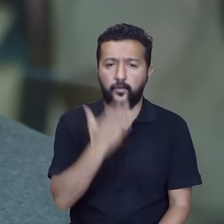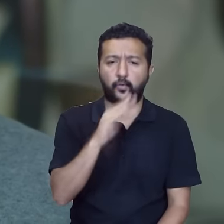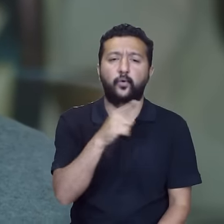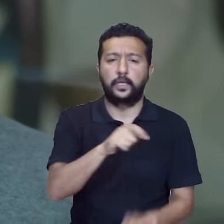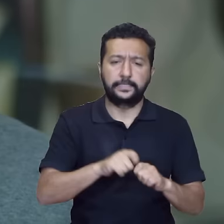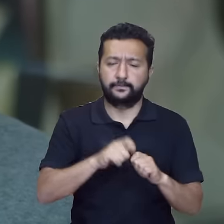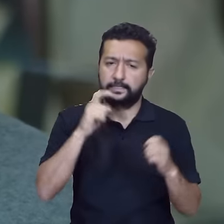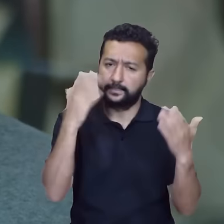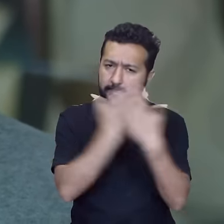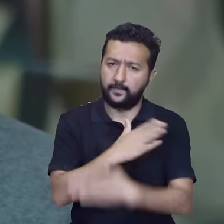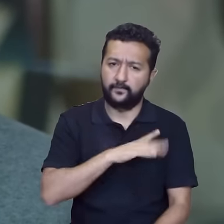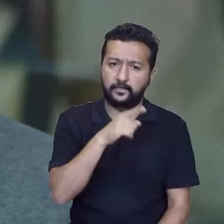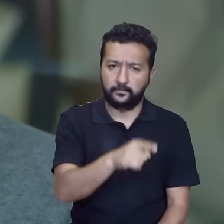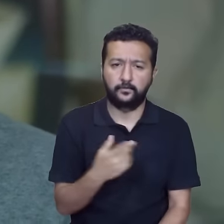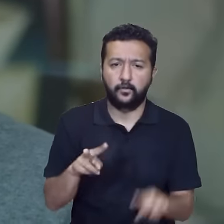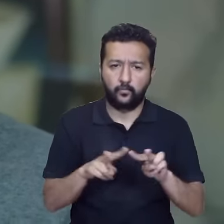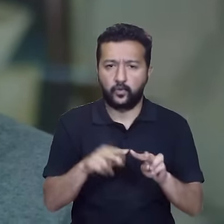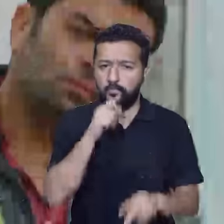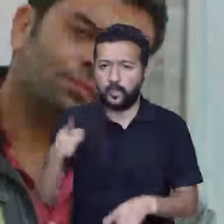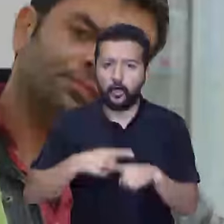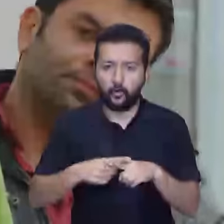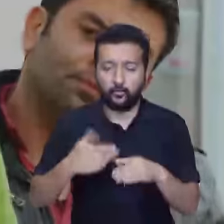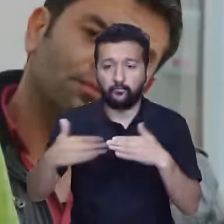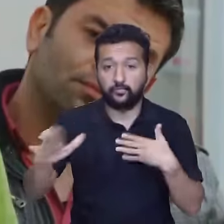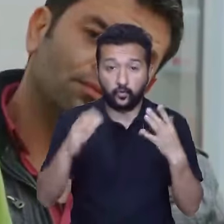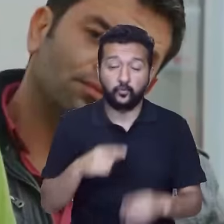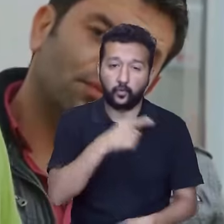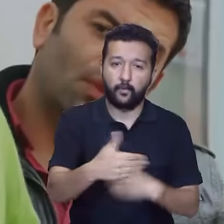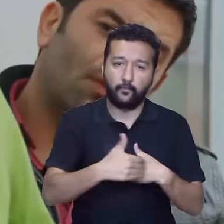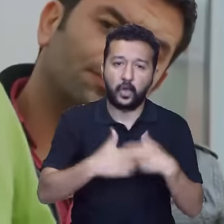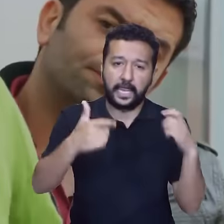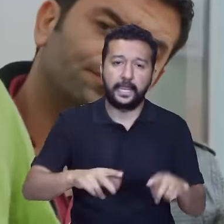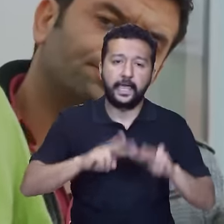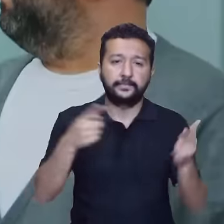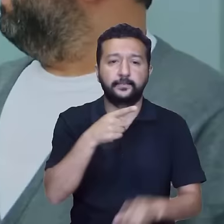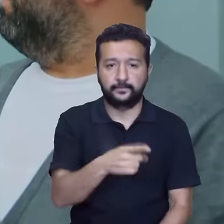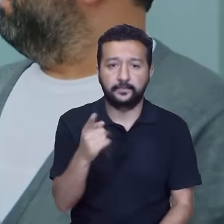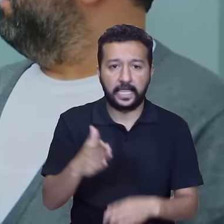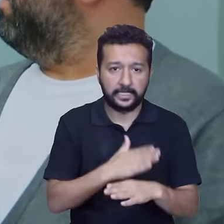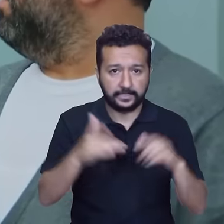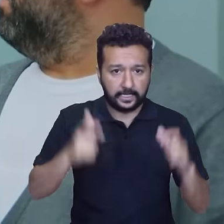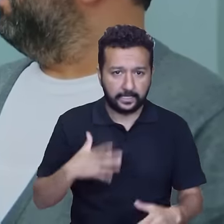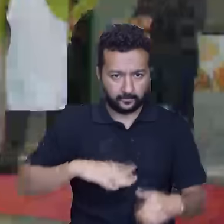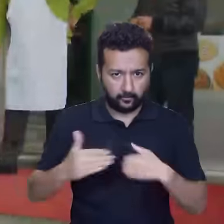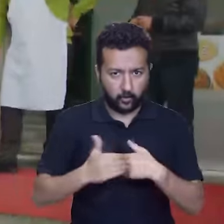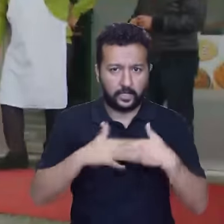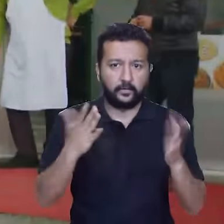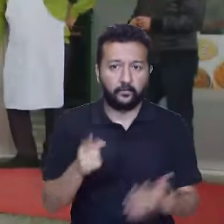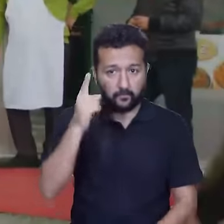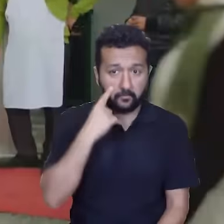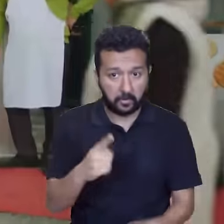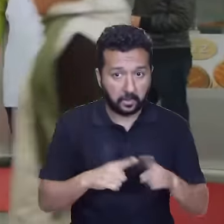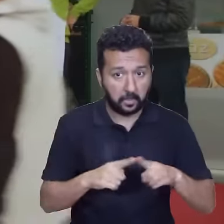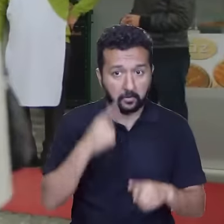Yok ya, o işte bir yanlışlık vardır. Yani Münir babayla ortaklıktan ayrılıyorsa hani muayenehane falan açacaktır ya. Eşyalı istiyor, ne muayenehanesi? Vay